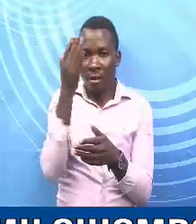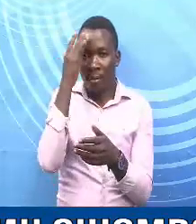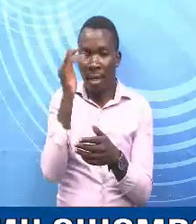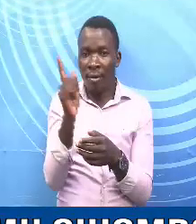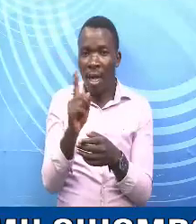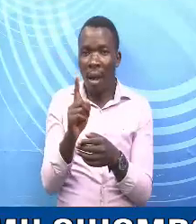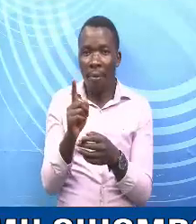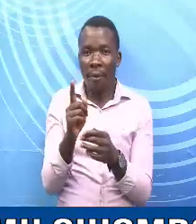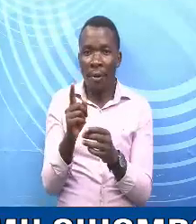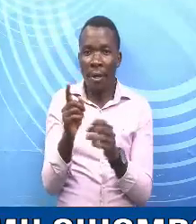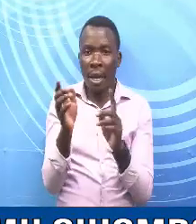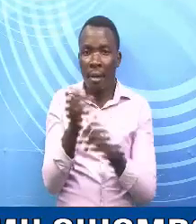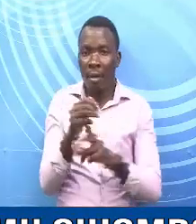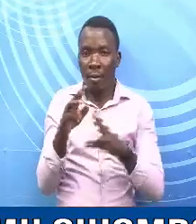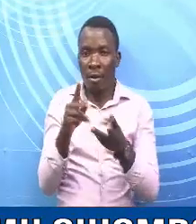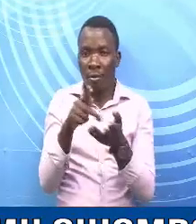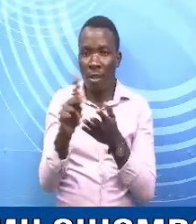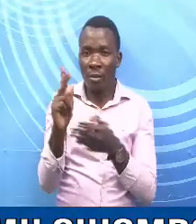uko agura icyo kiro cy'ibishyimbo